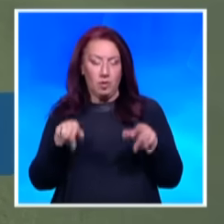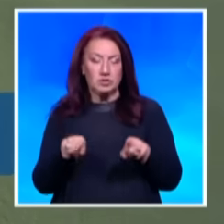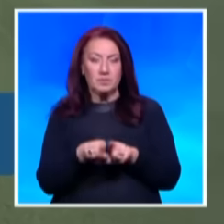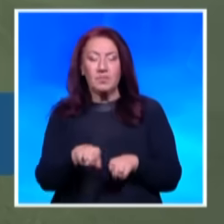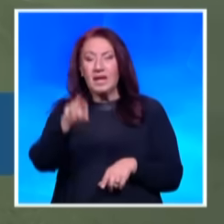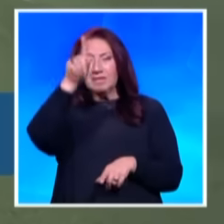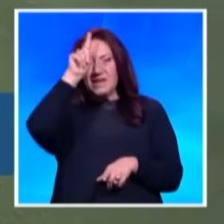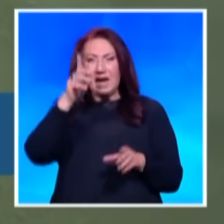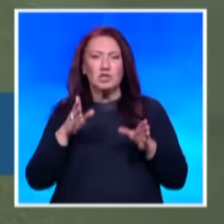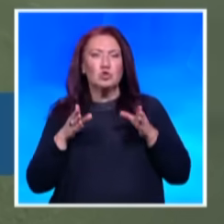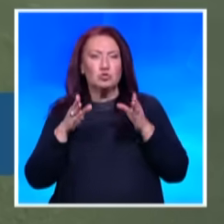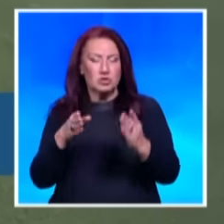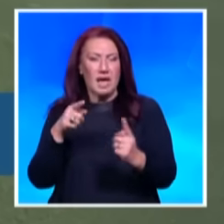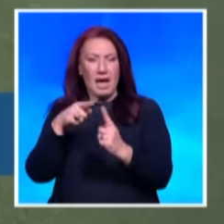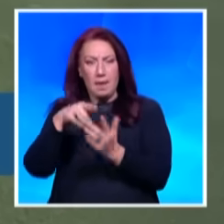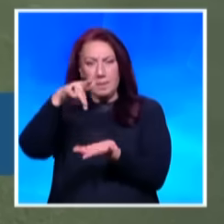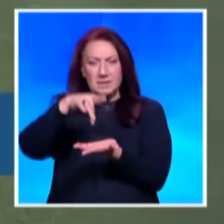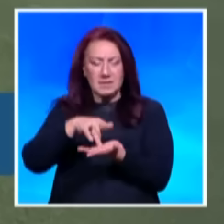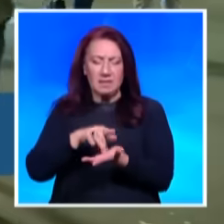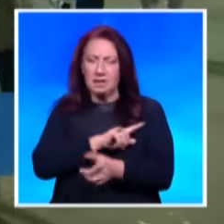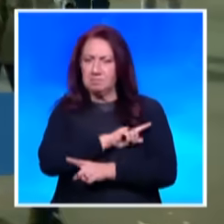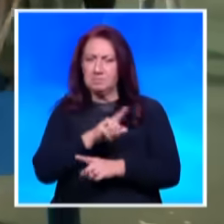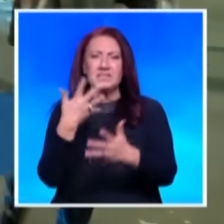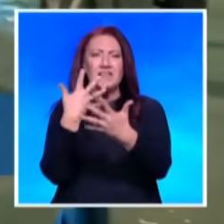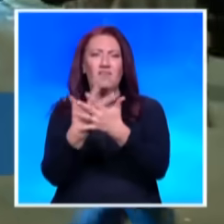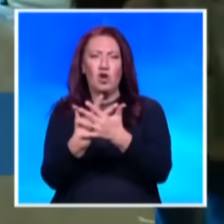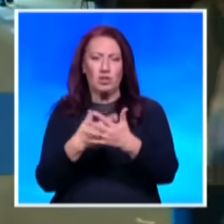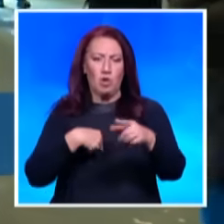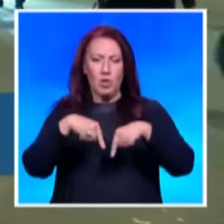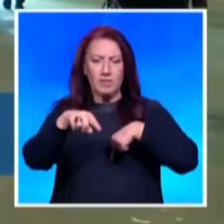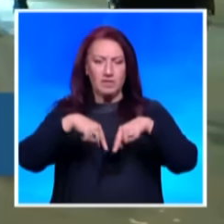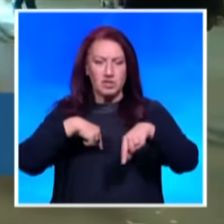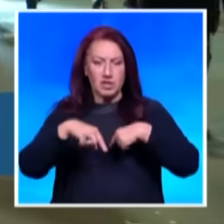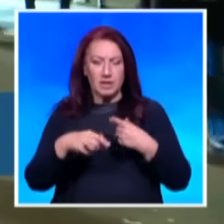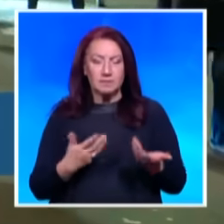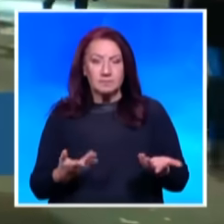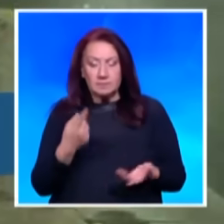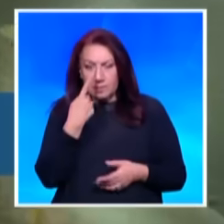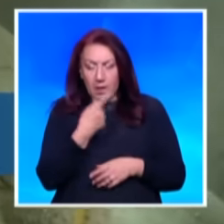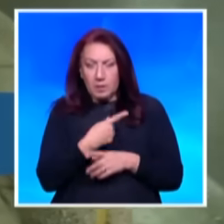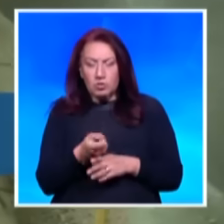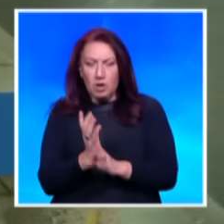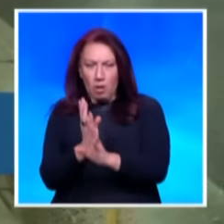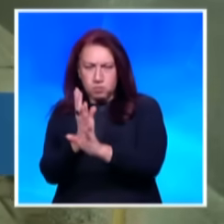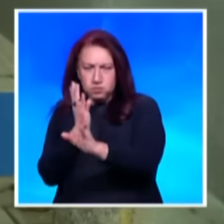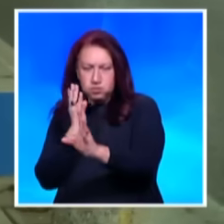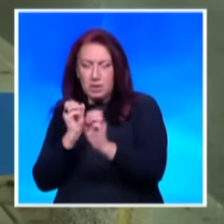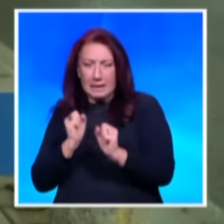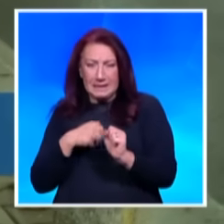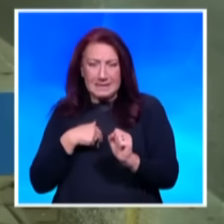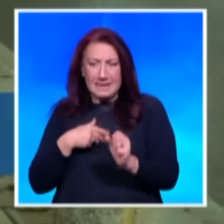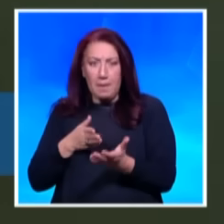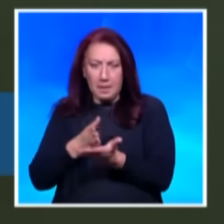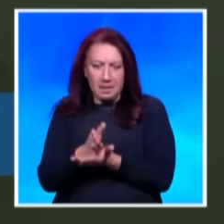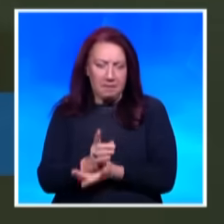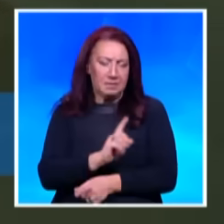посока център, движението е изцяло блокирано. За минути опашката очакващи да минат стана километрична, а част от автобусите